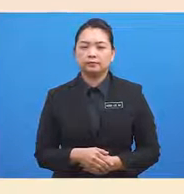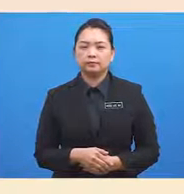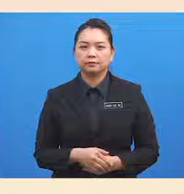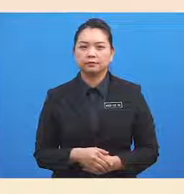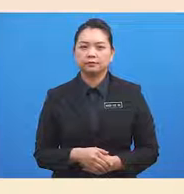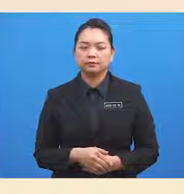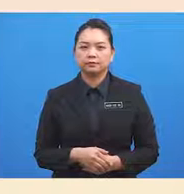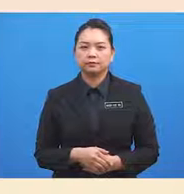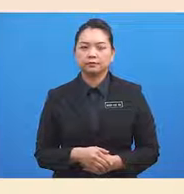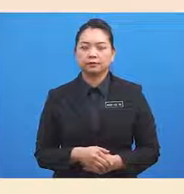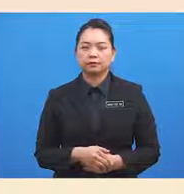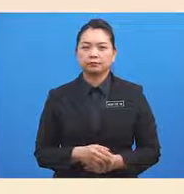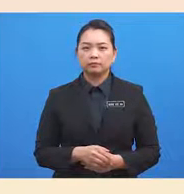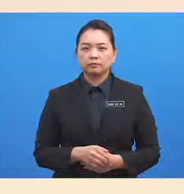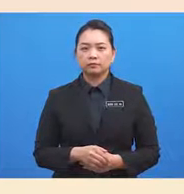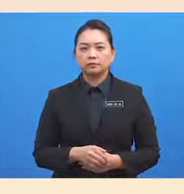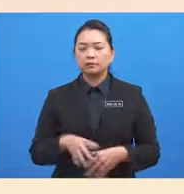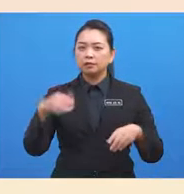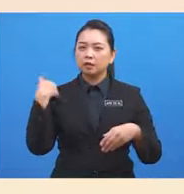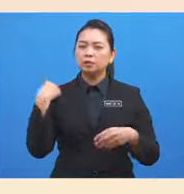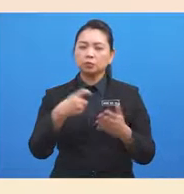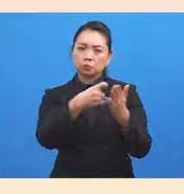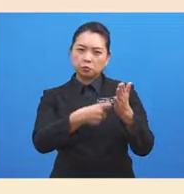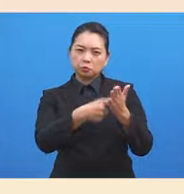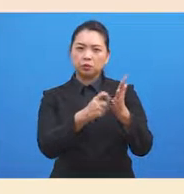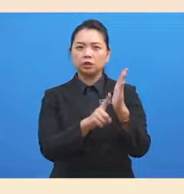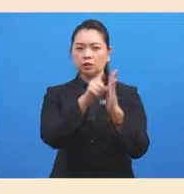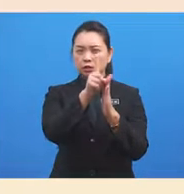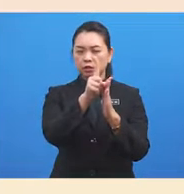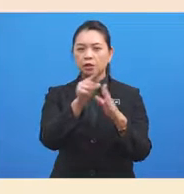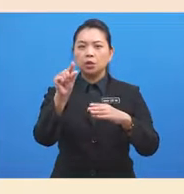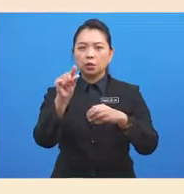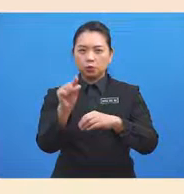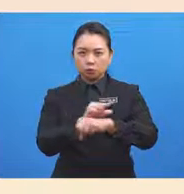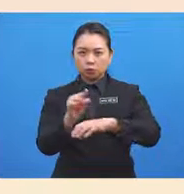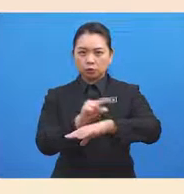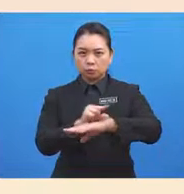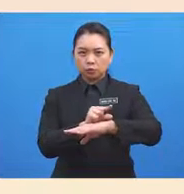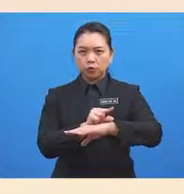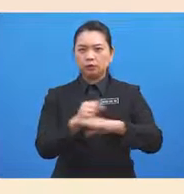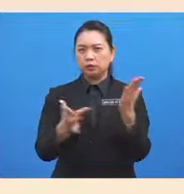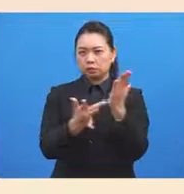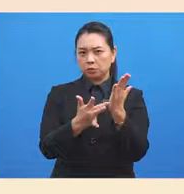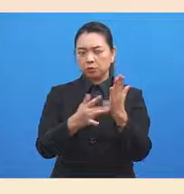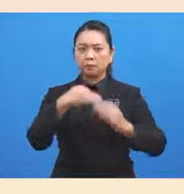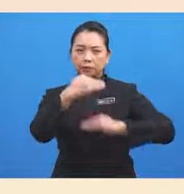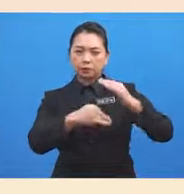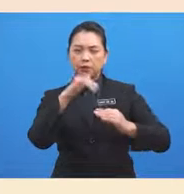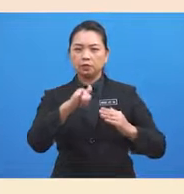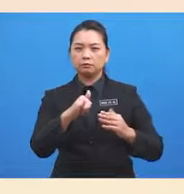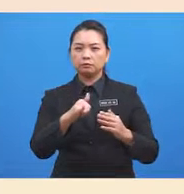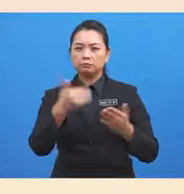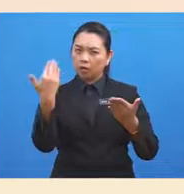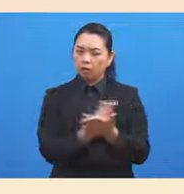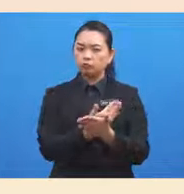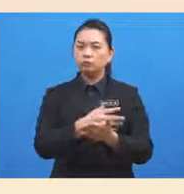Ia akan melibatkan kos yang tinggi, penggunaan teknologi pembinaan yang terkini dan ia mengambil